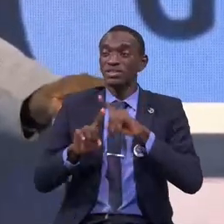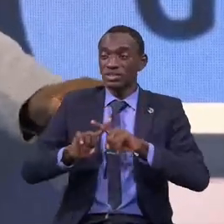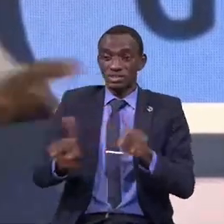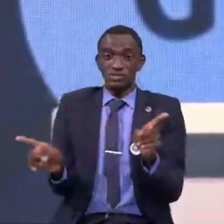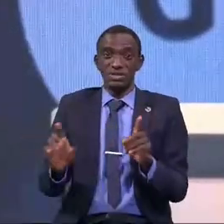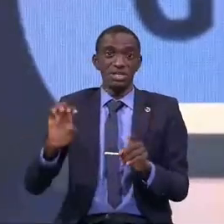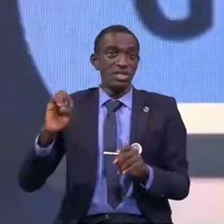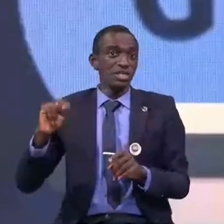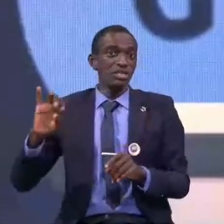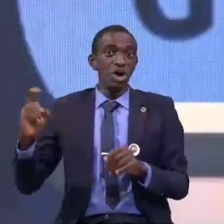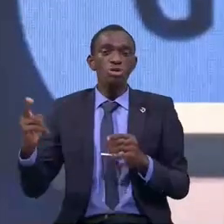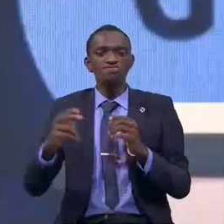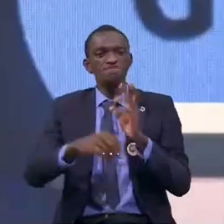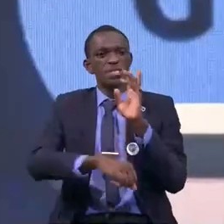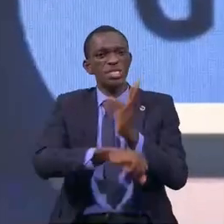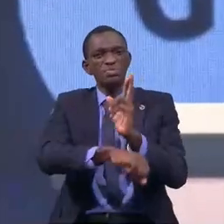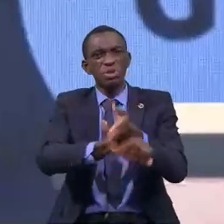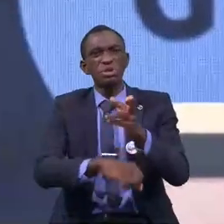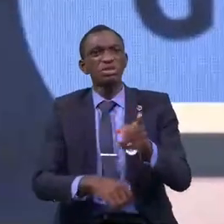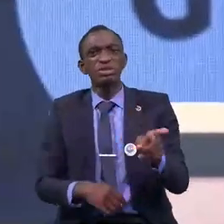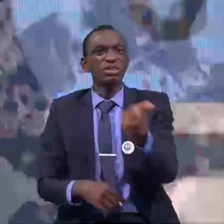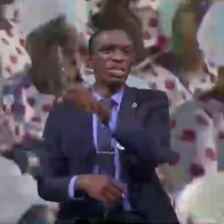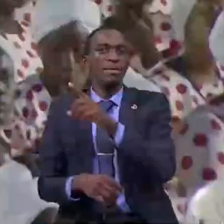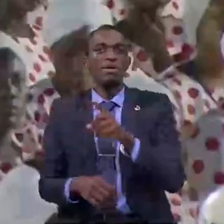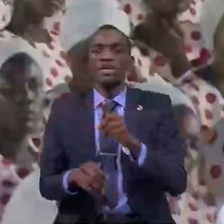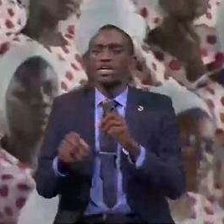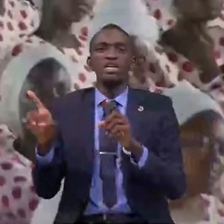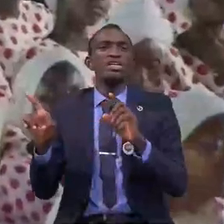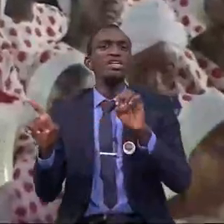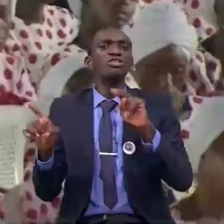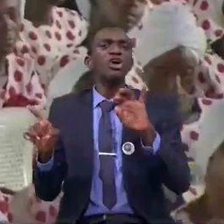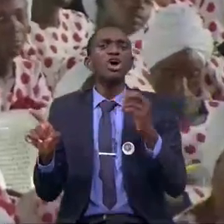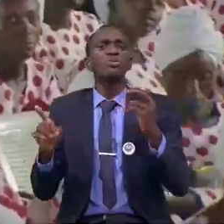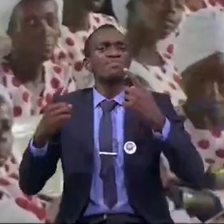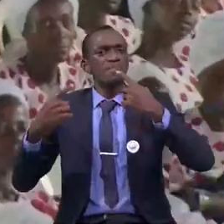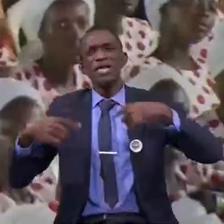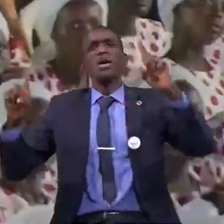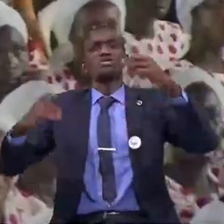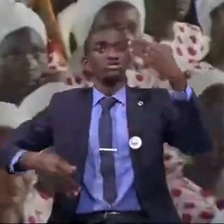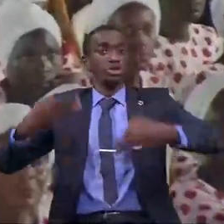Enoch les réprimandait. Enoch disait, le jugement vient.